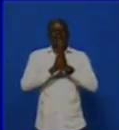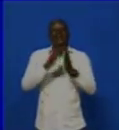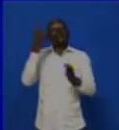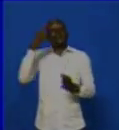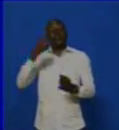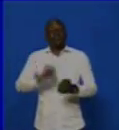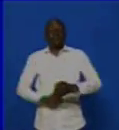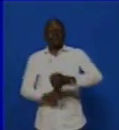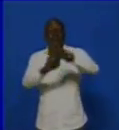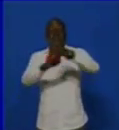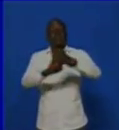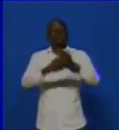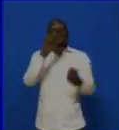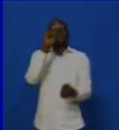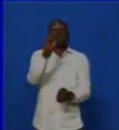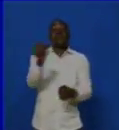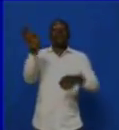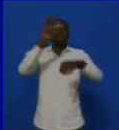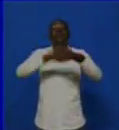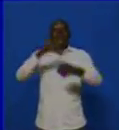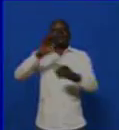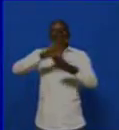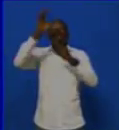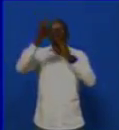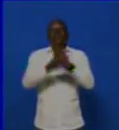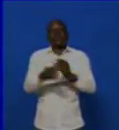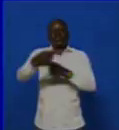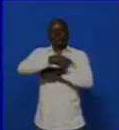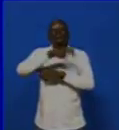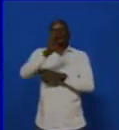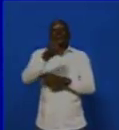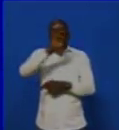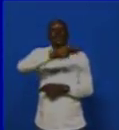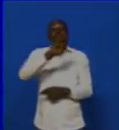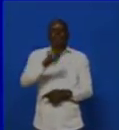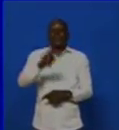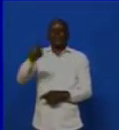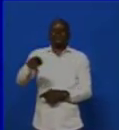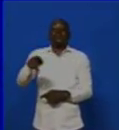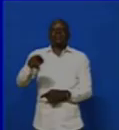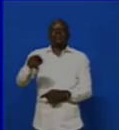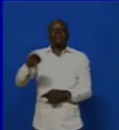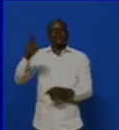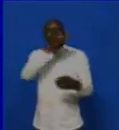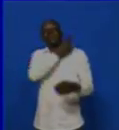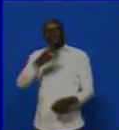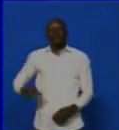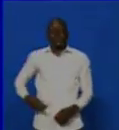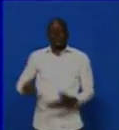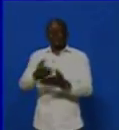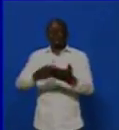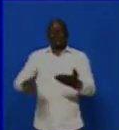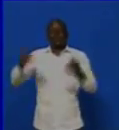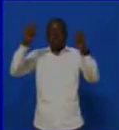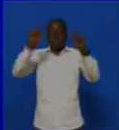soutien sont les points marquants de la clôture des journées parlementaires du groupe MPP. Les députés du parti au pouvoir plaident pour